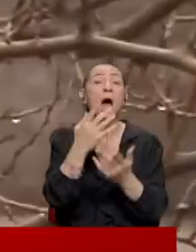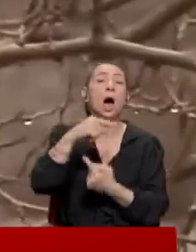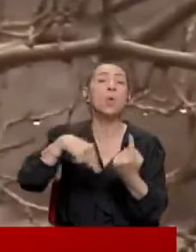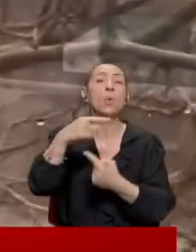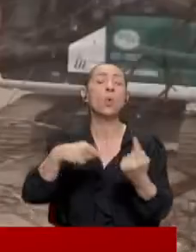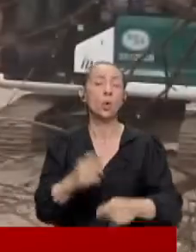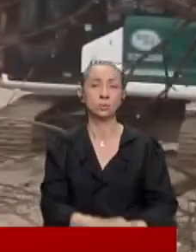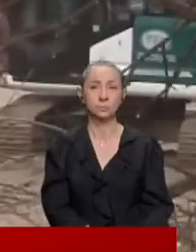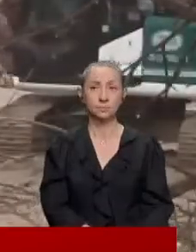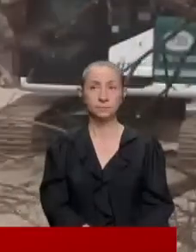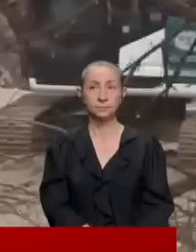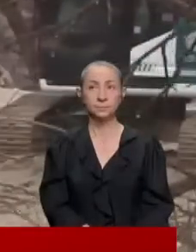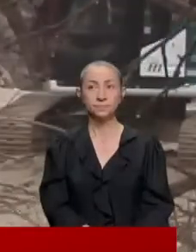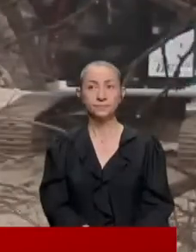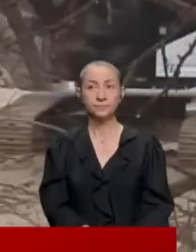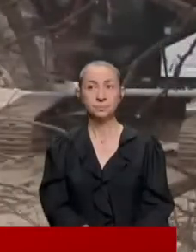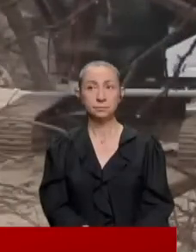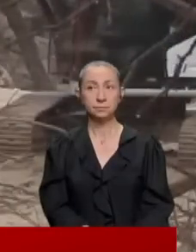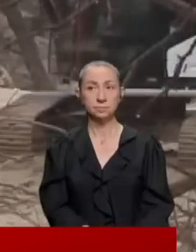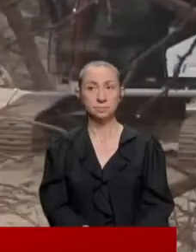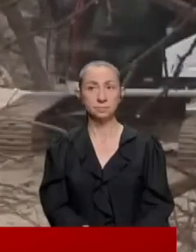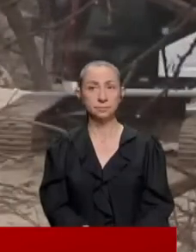henüz bulunamadı.